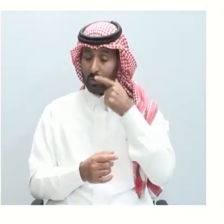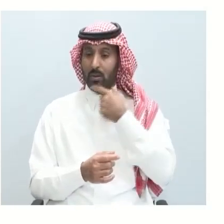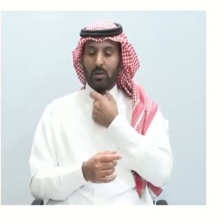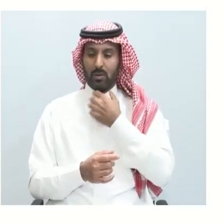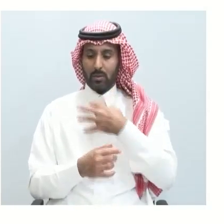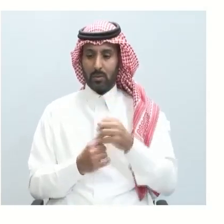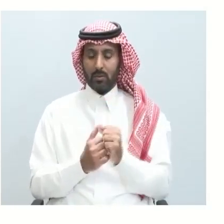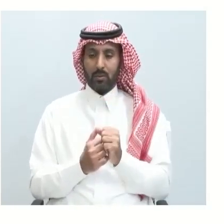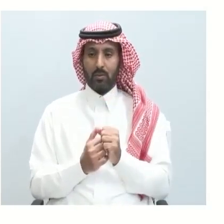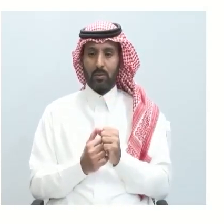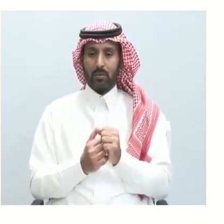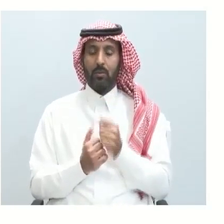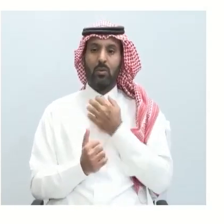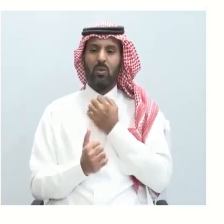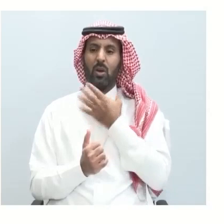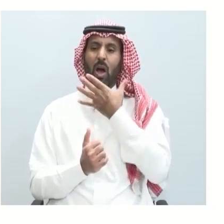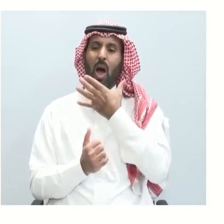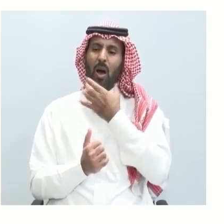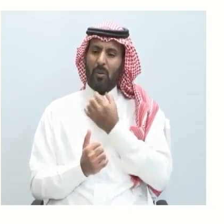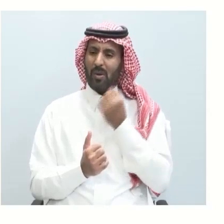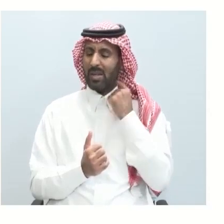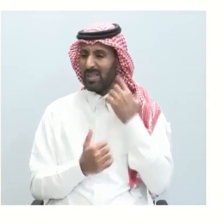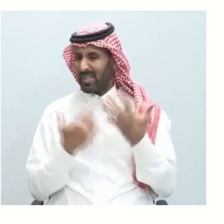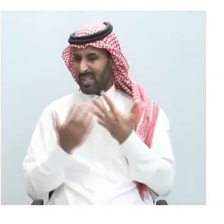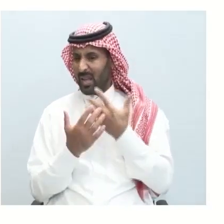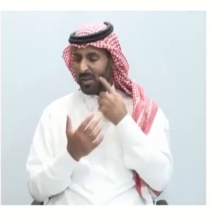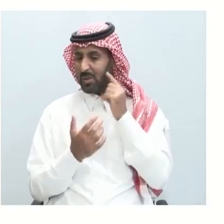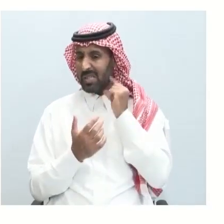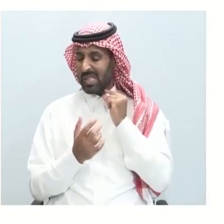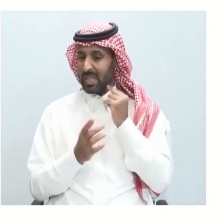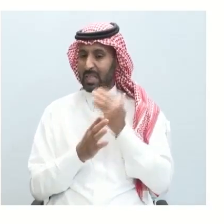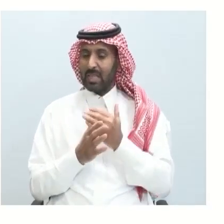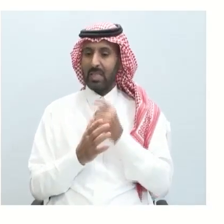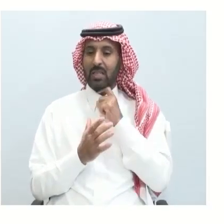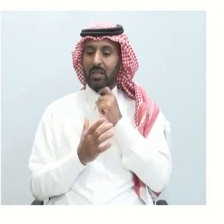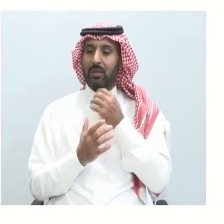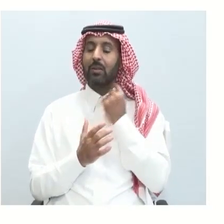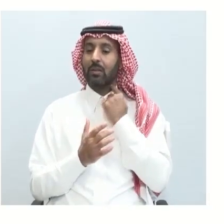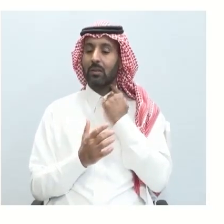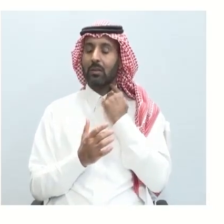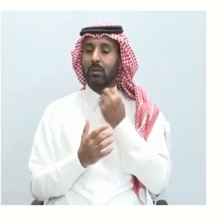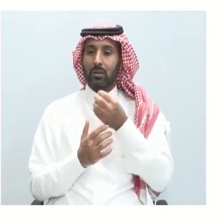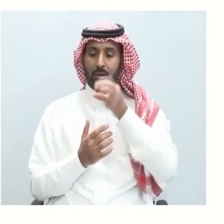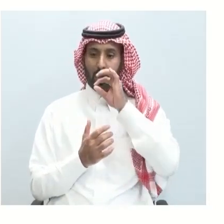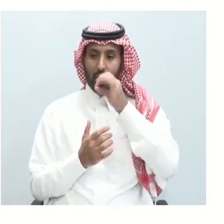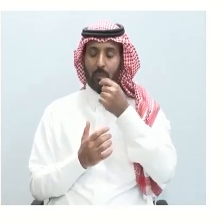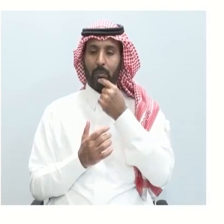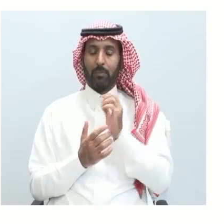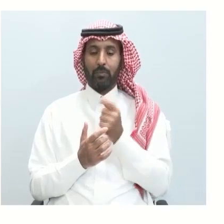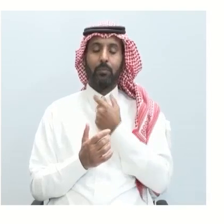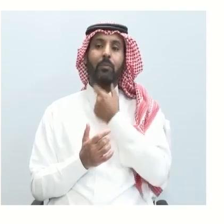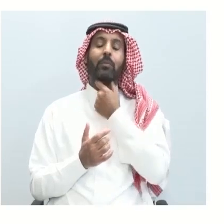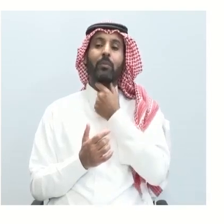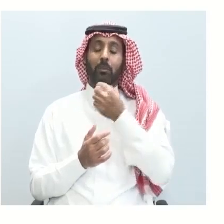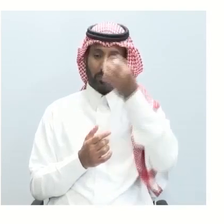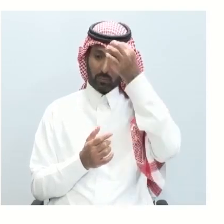لديك فكره ما هي امراض الغده الدرقيه نشاط او خمول احسنتم عندما يتناوله المريض ماذا تعمل